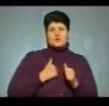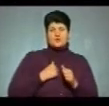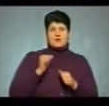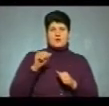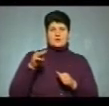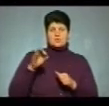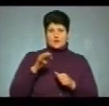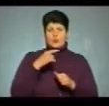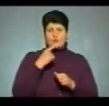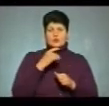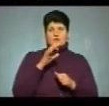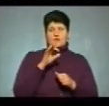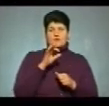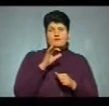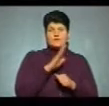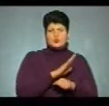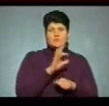каже Володимир Орляк.